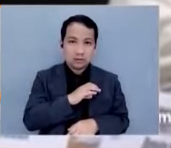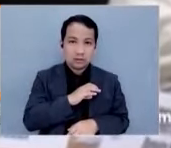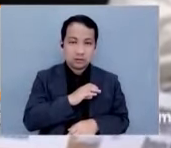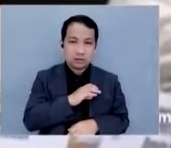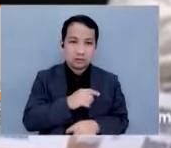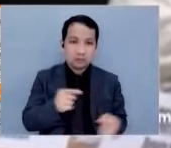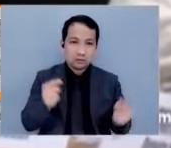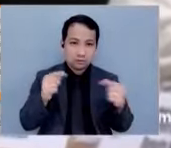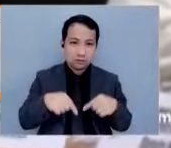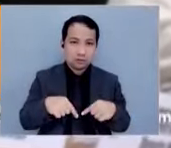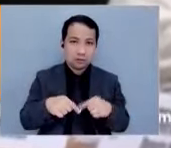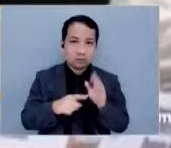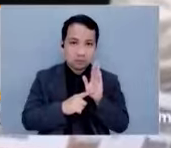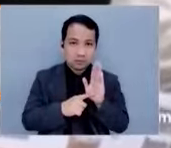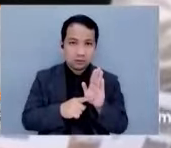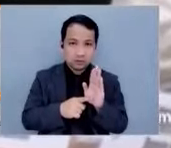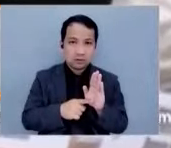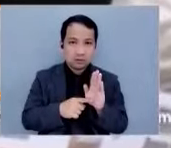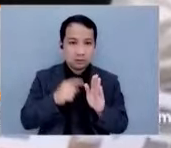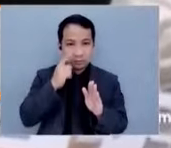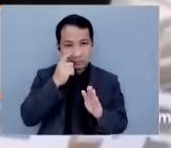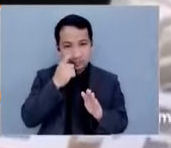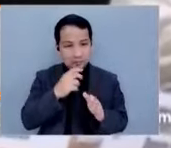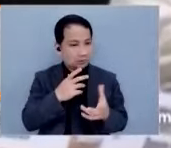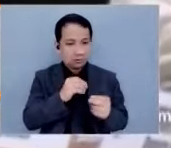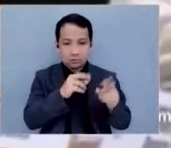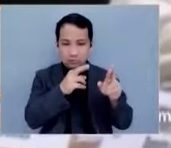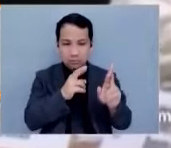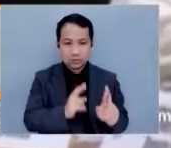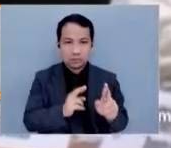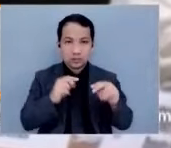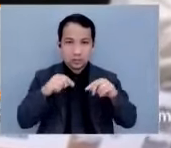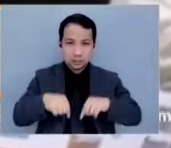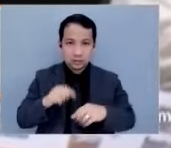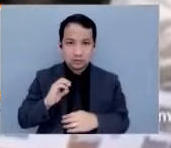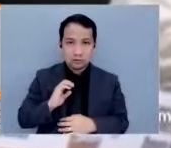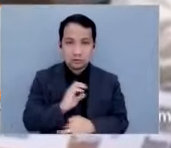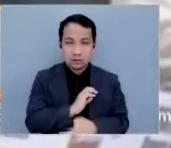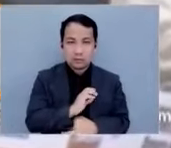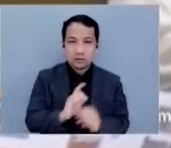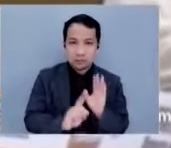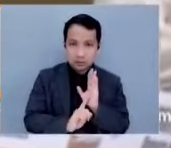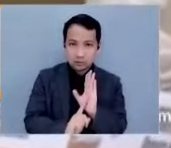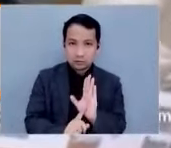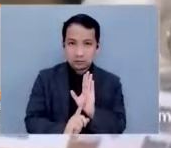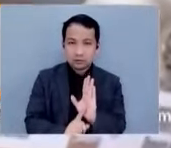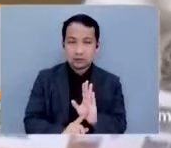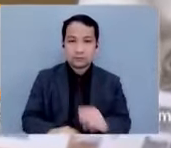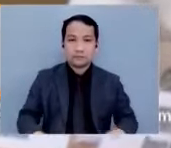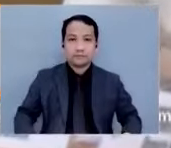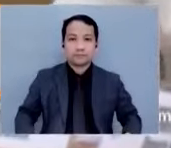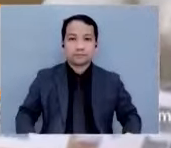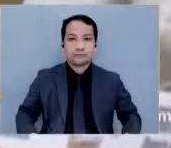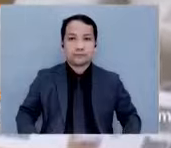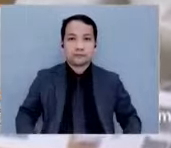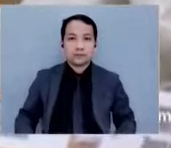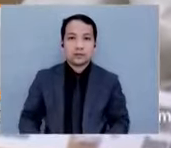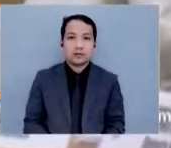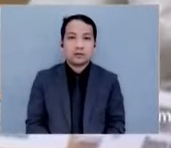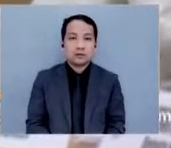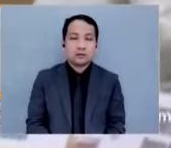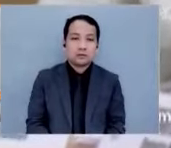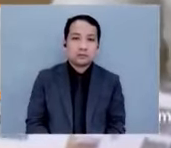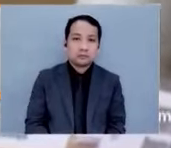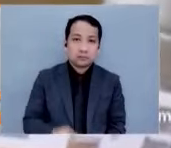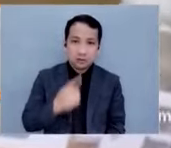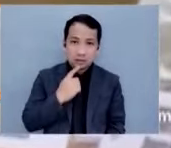in this committee, just shows that he has no respect for this committee. It just shows that he acts like God. He acts